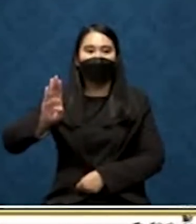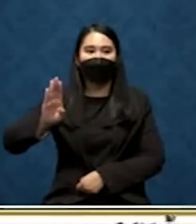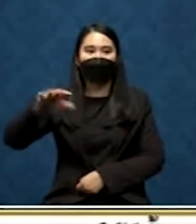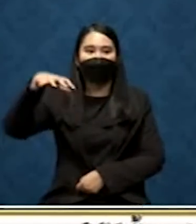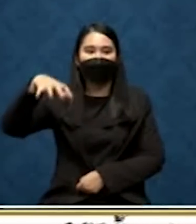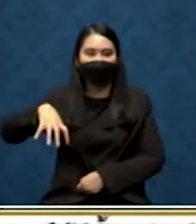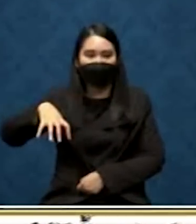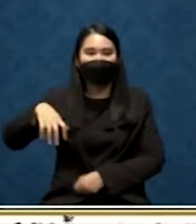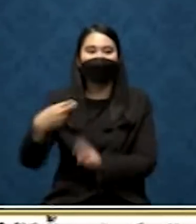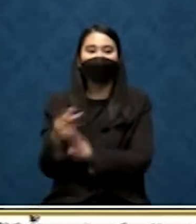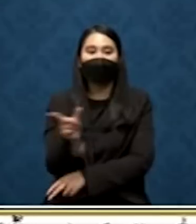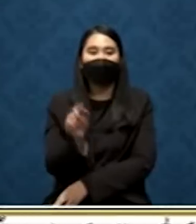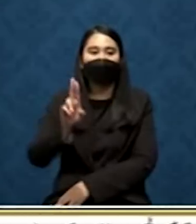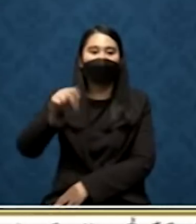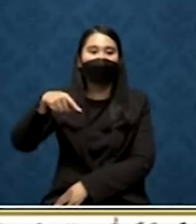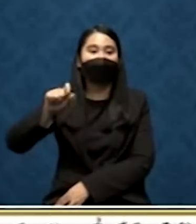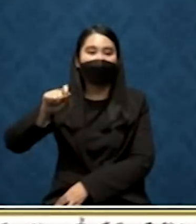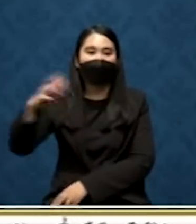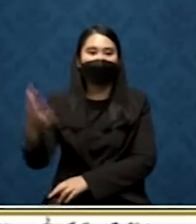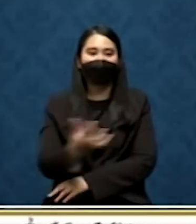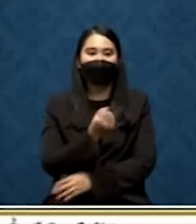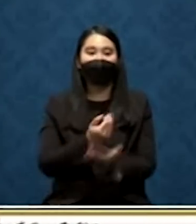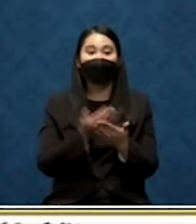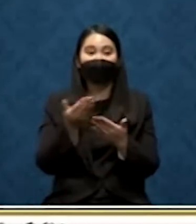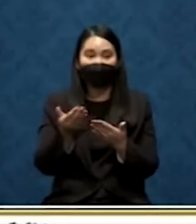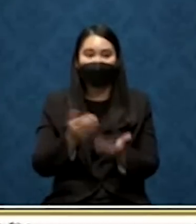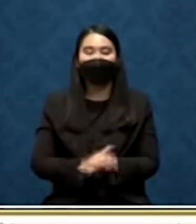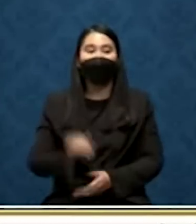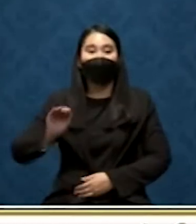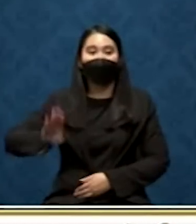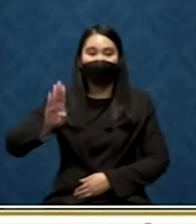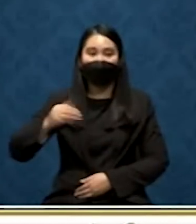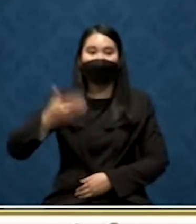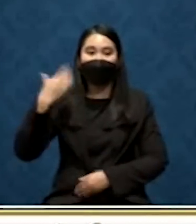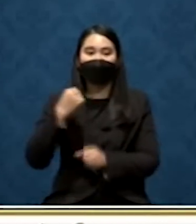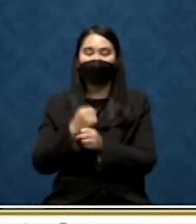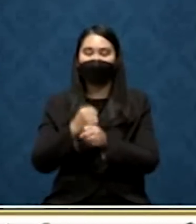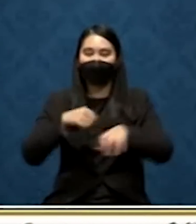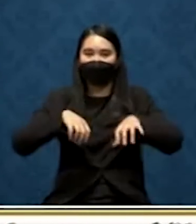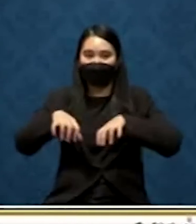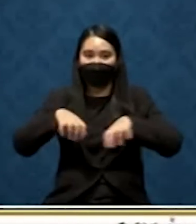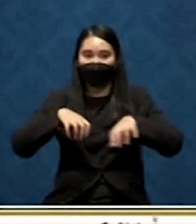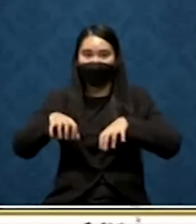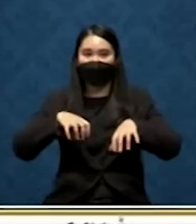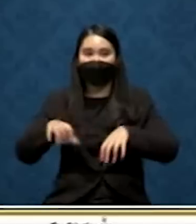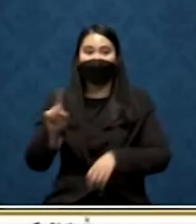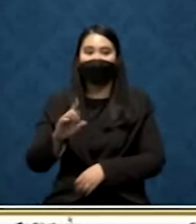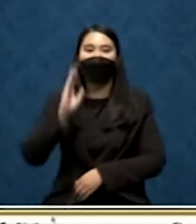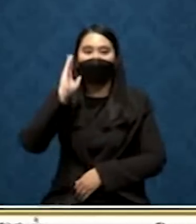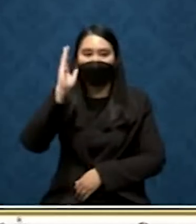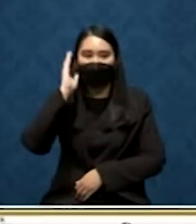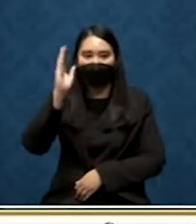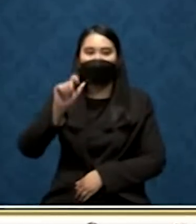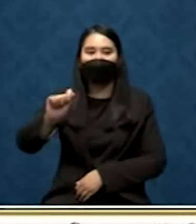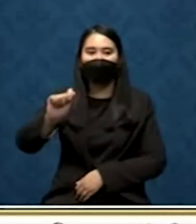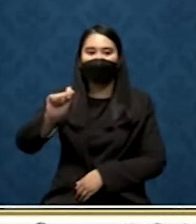of Asia หรอ UPAที่ไปกว้านซือมาบริษัทนี้เองก็เคยบริหาและถือหนใหญ่โดยสวอออ่าง